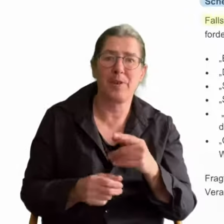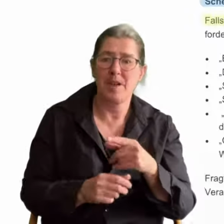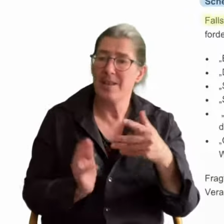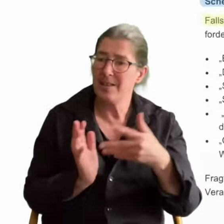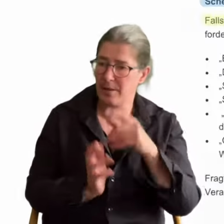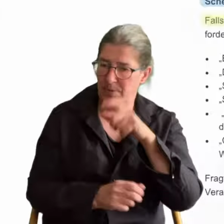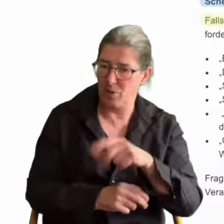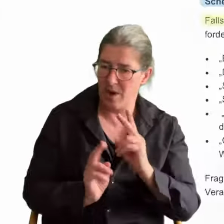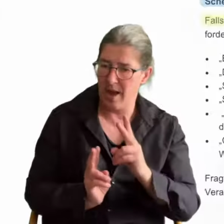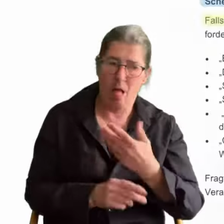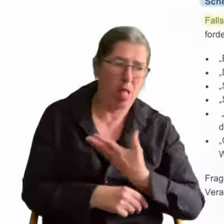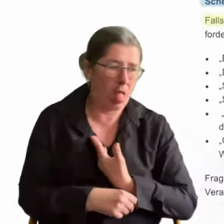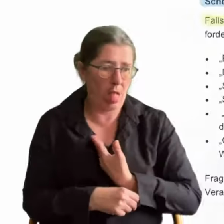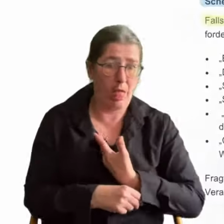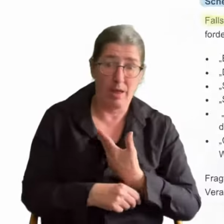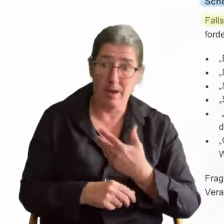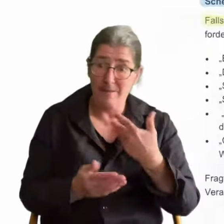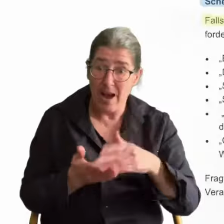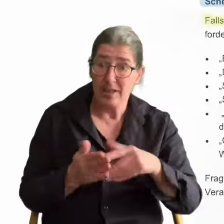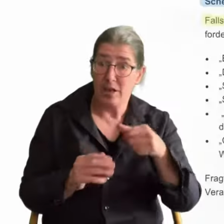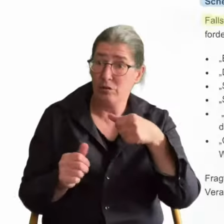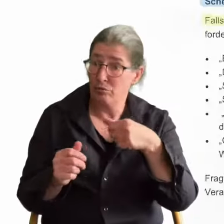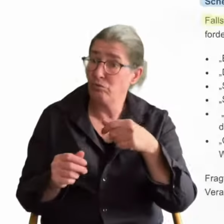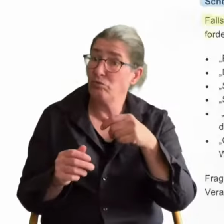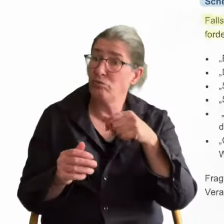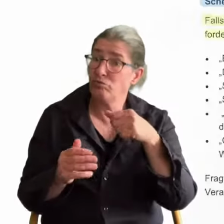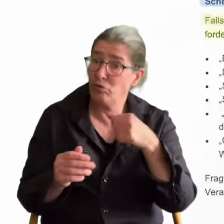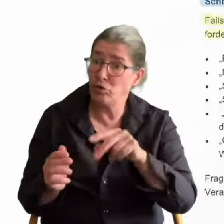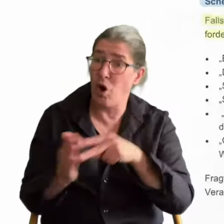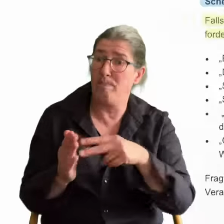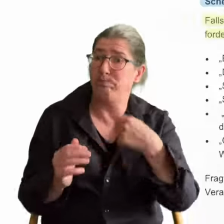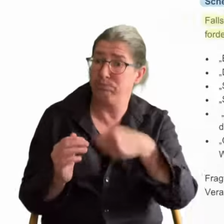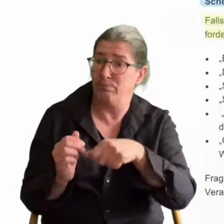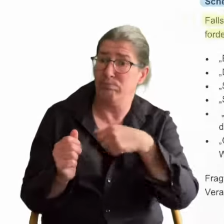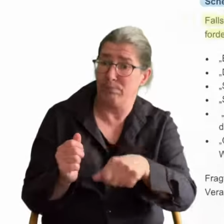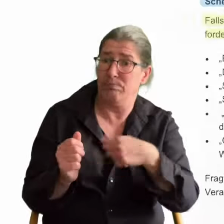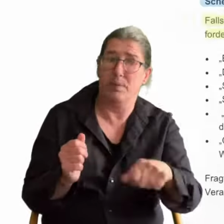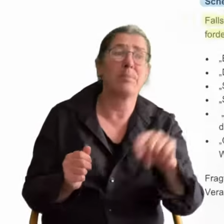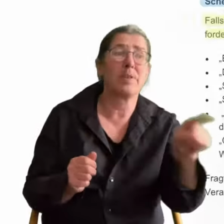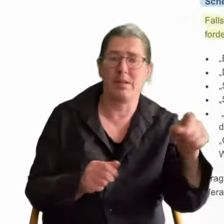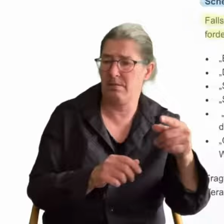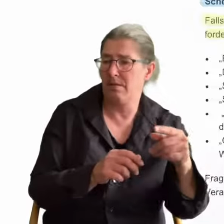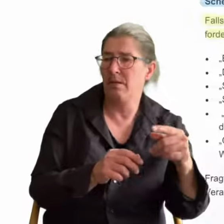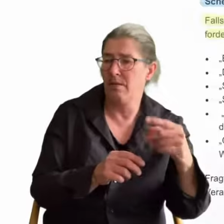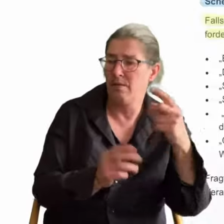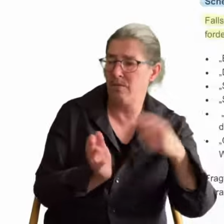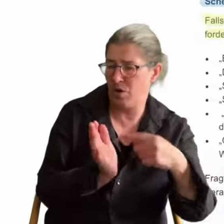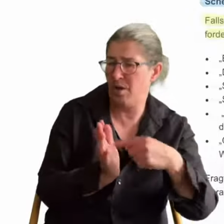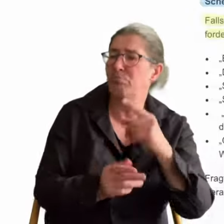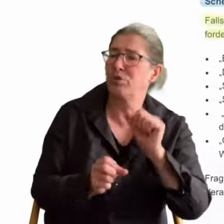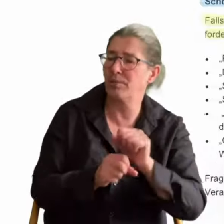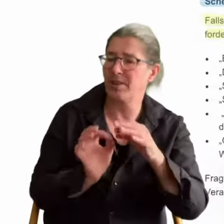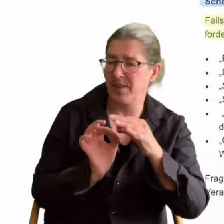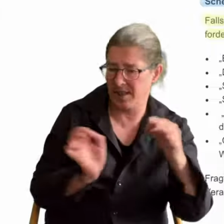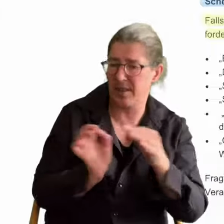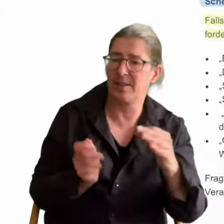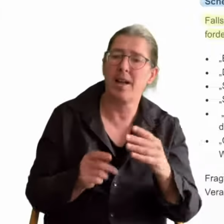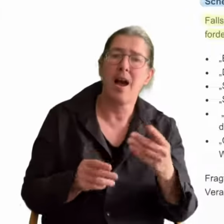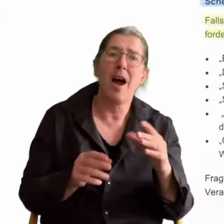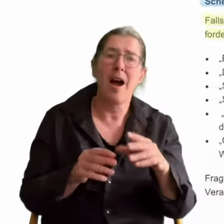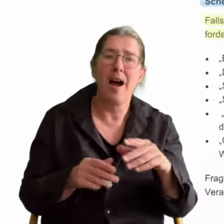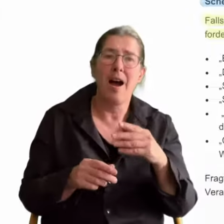zweifel hat ob sie mit dem stromschlägen weitermachen soll fordert der versuchsleiter die fortführung des experiments mit bestimmten setzen